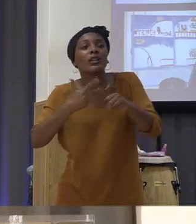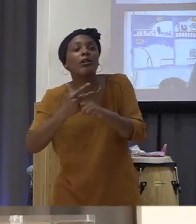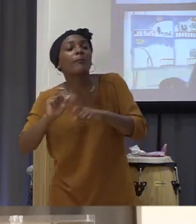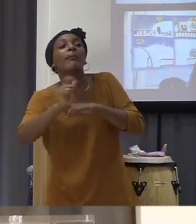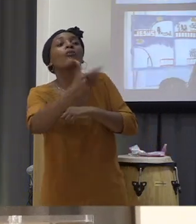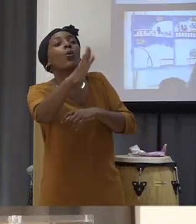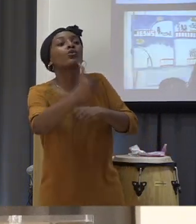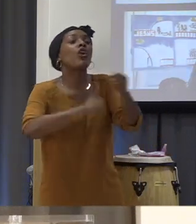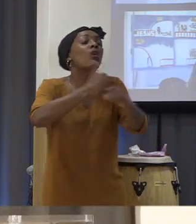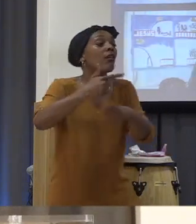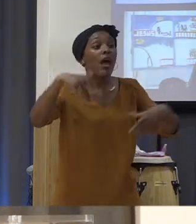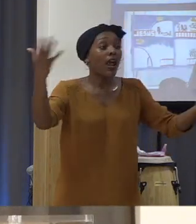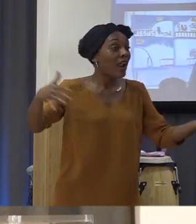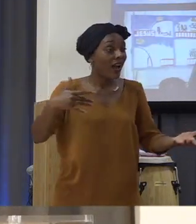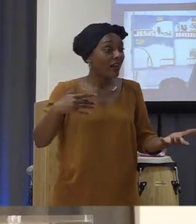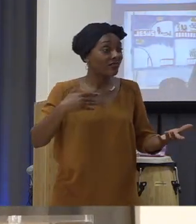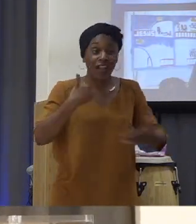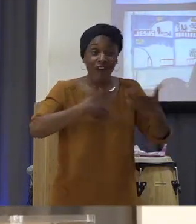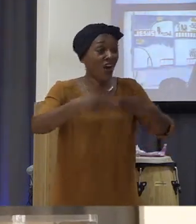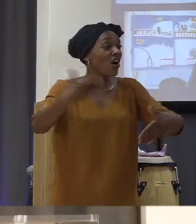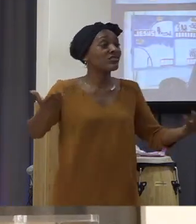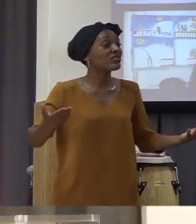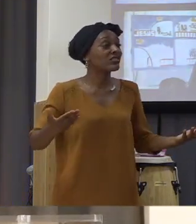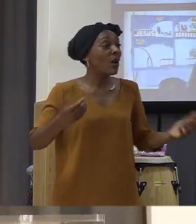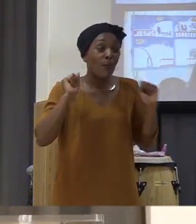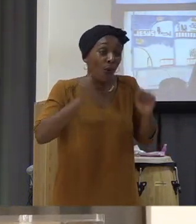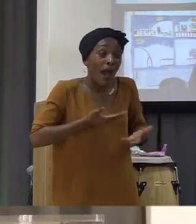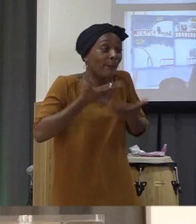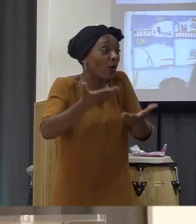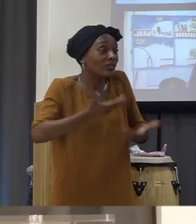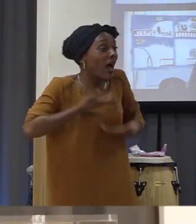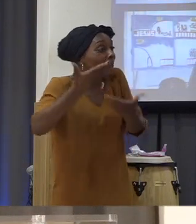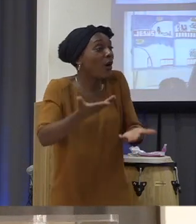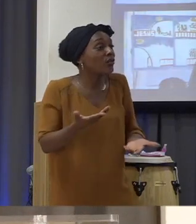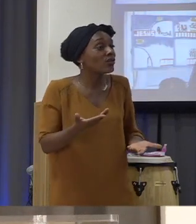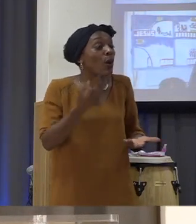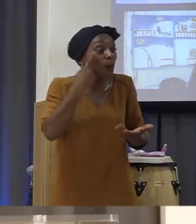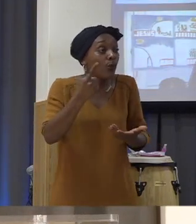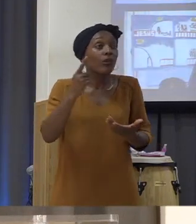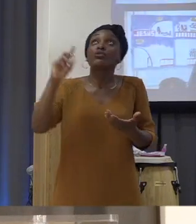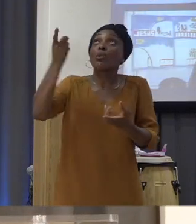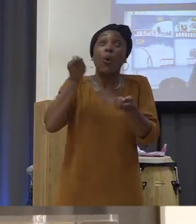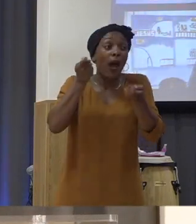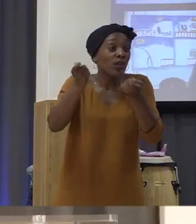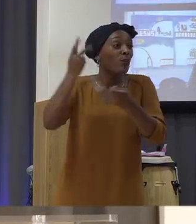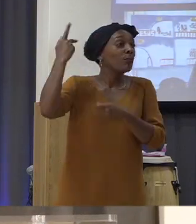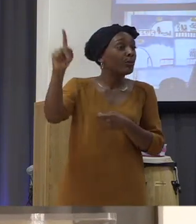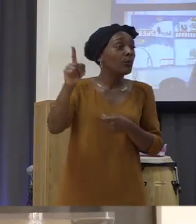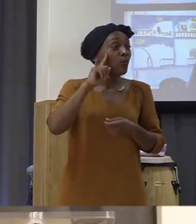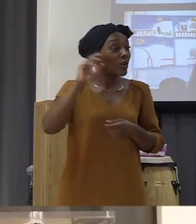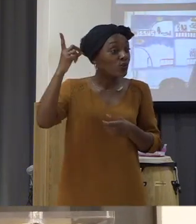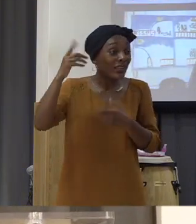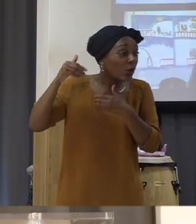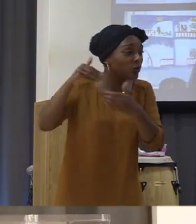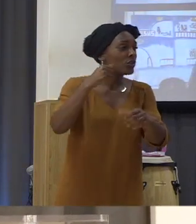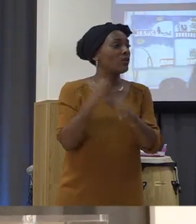voir là où Dieu peut nous utiliser, là où nous pouvons apporter le plus pour l'œuvre de Dieu. Parce que Dieu continue de nous